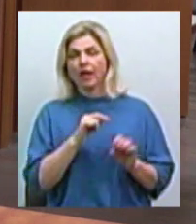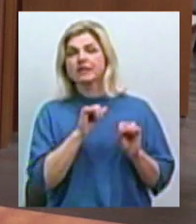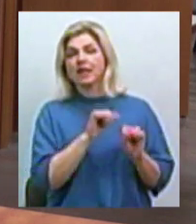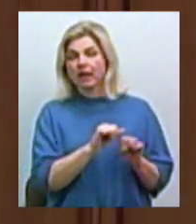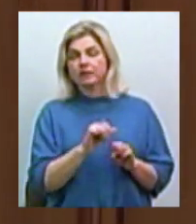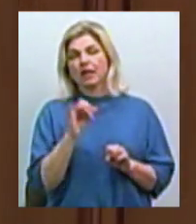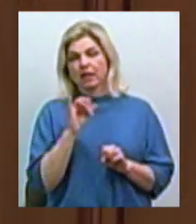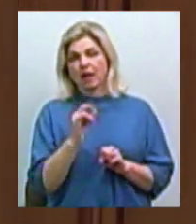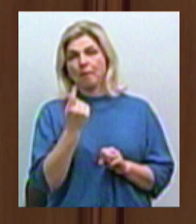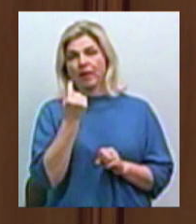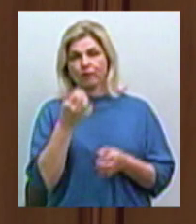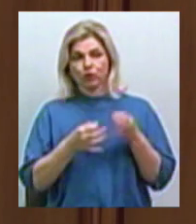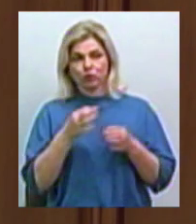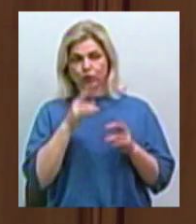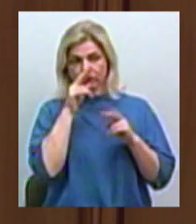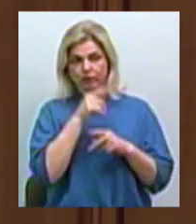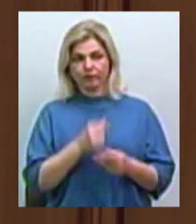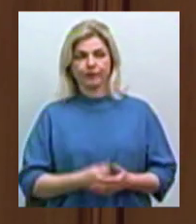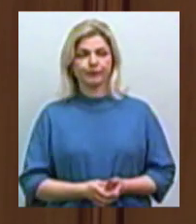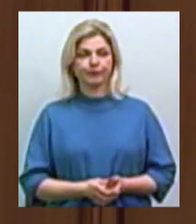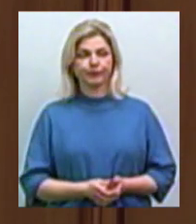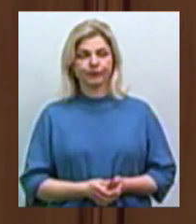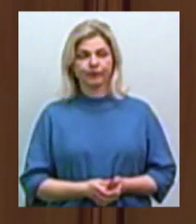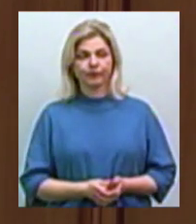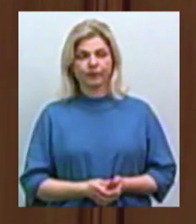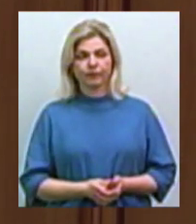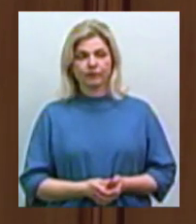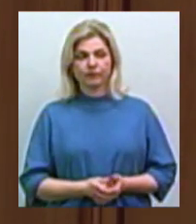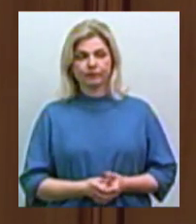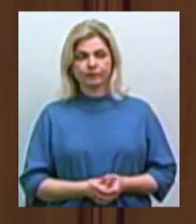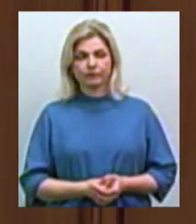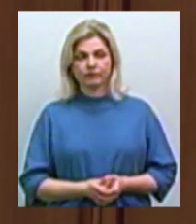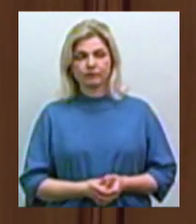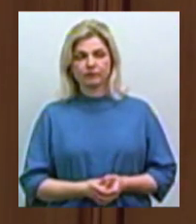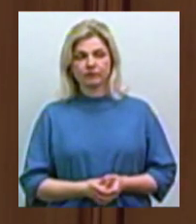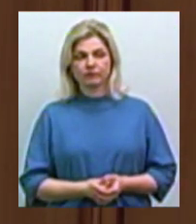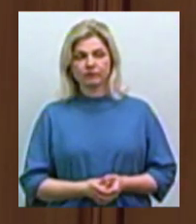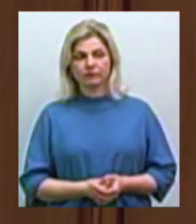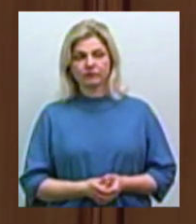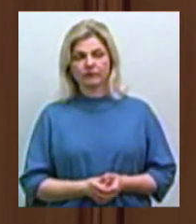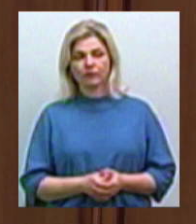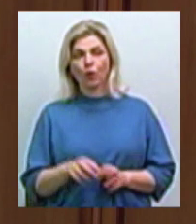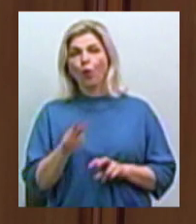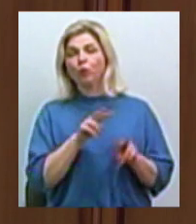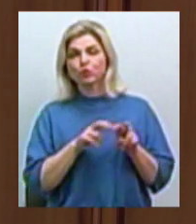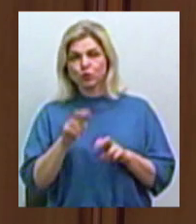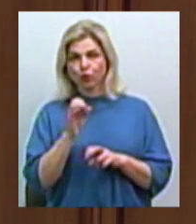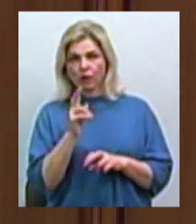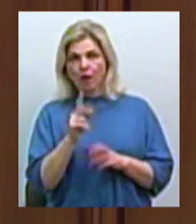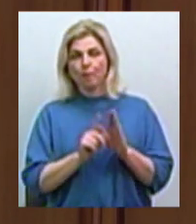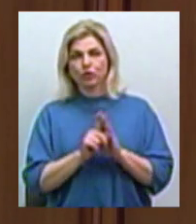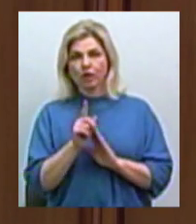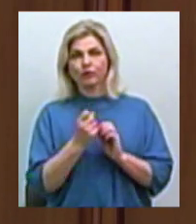першої інстанції. Навіть з протоколу обшуку, який почався в 11.47 і